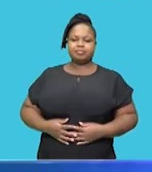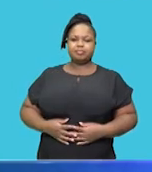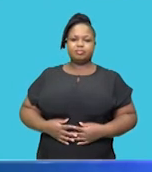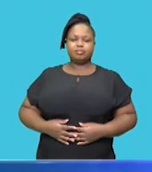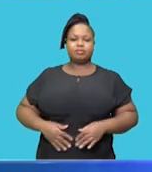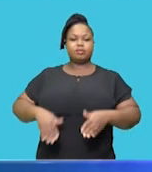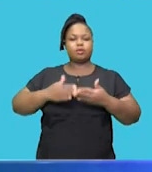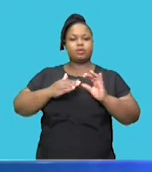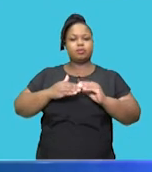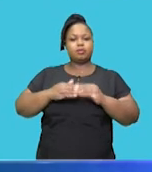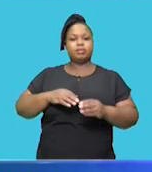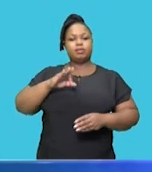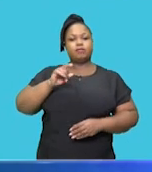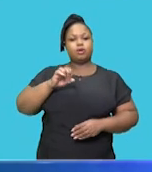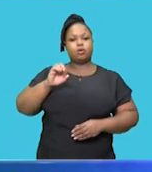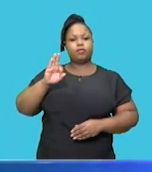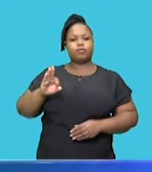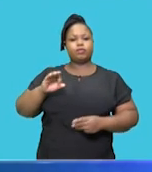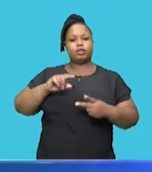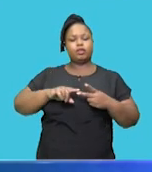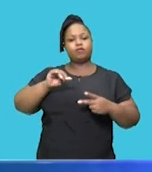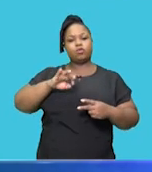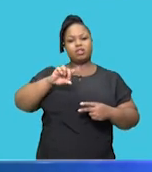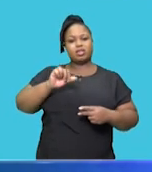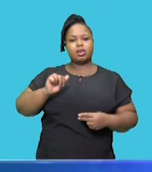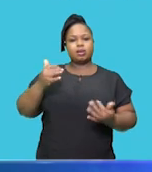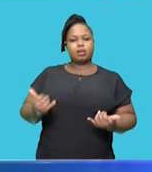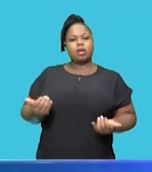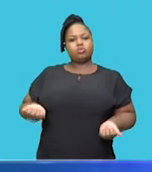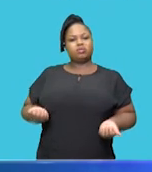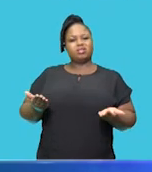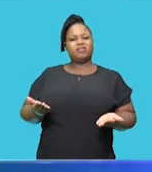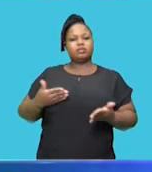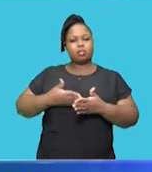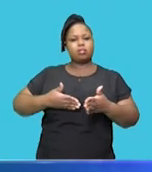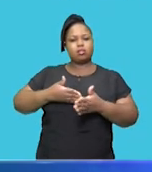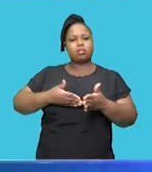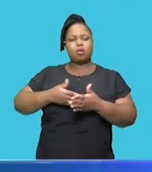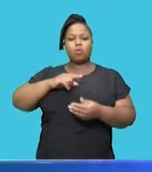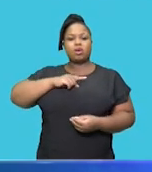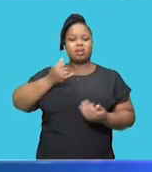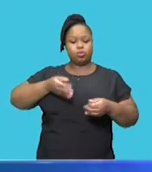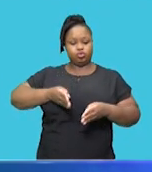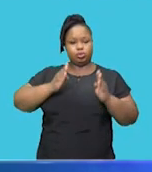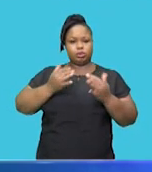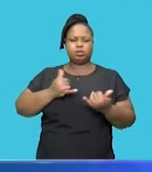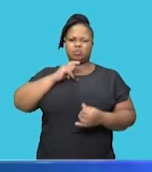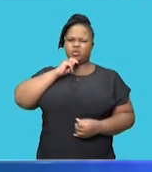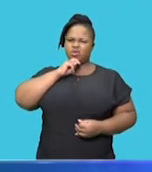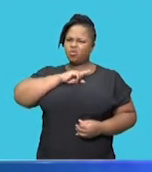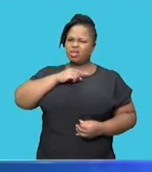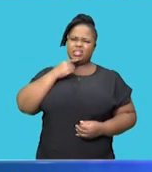Umphakathi waseFlehof nowaseFlorida ungenele kuhlelo lokuvala ngqike izindawo namhlanje ekuseni ngezinkinga ezihambisana